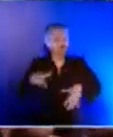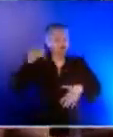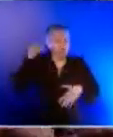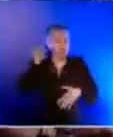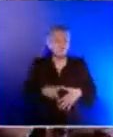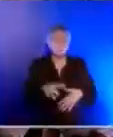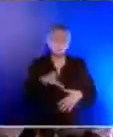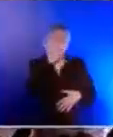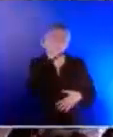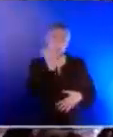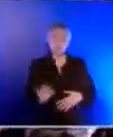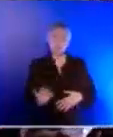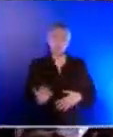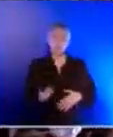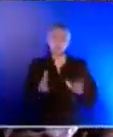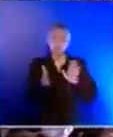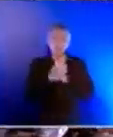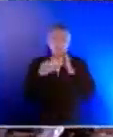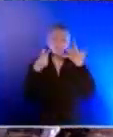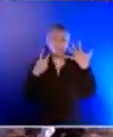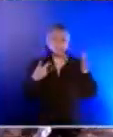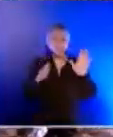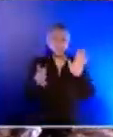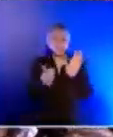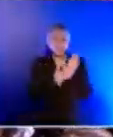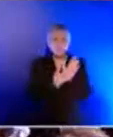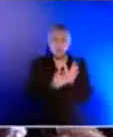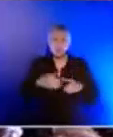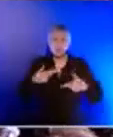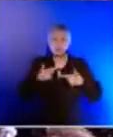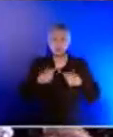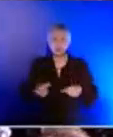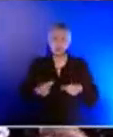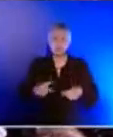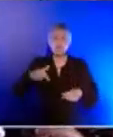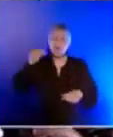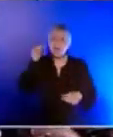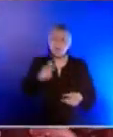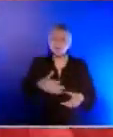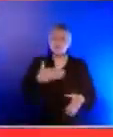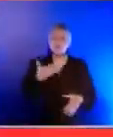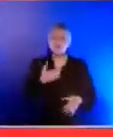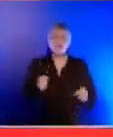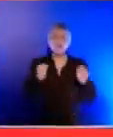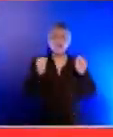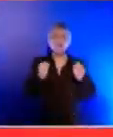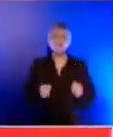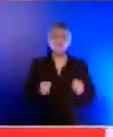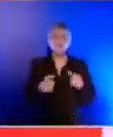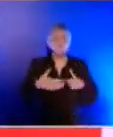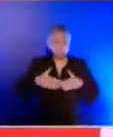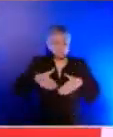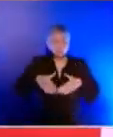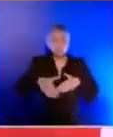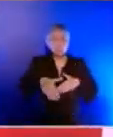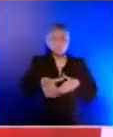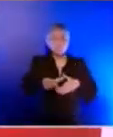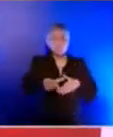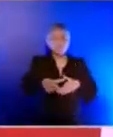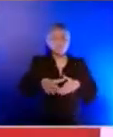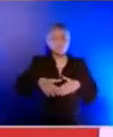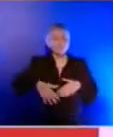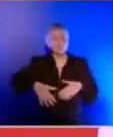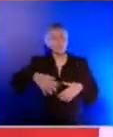αποτελεί μια μεγάλη παρακαταθήκη για το μέλλον, ιδιαίτερα σε αυτές τις περίεργες και πρωτόγνωρες συνθήκες στις οποίες